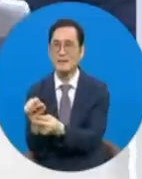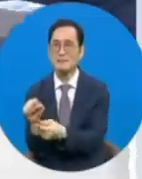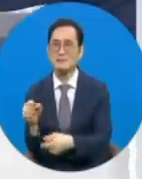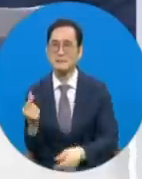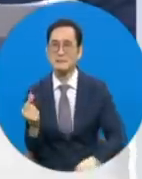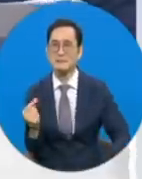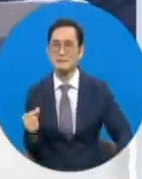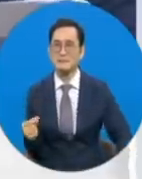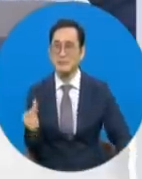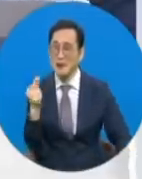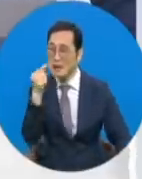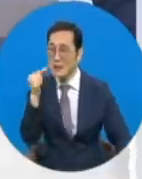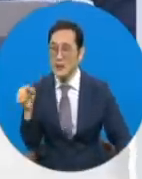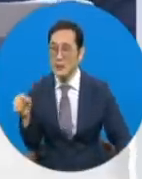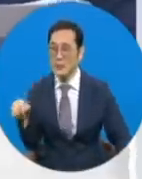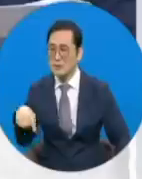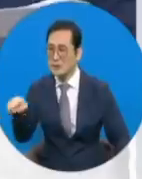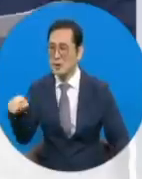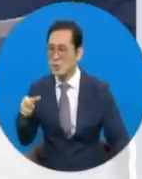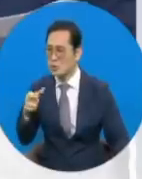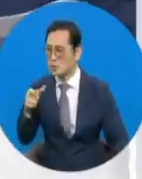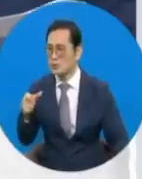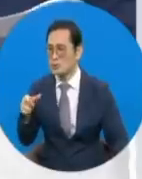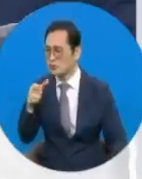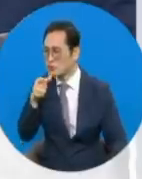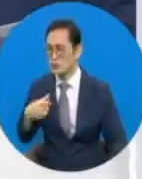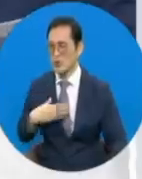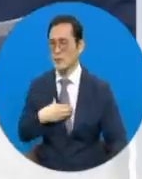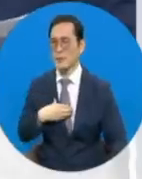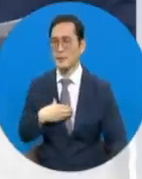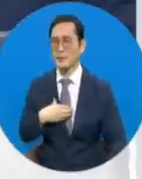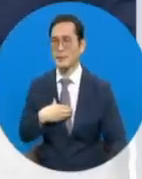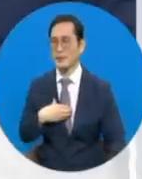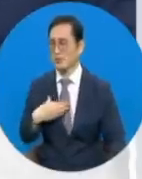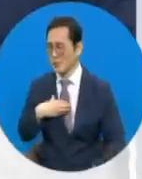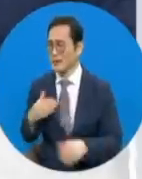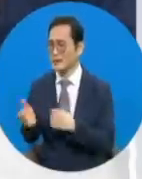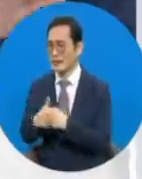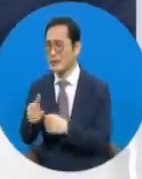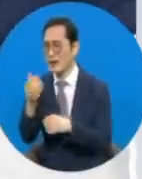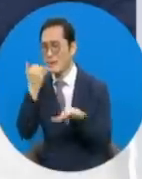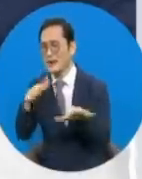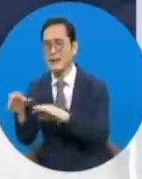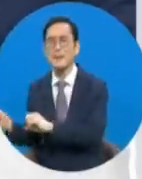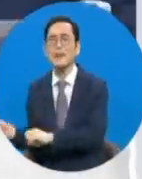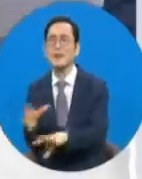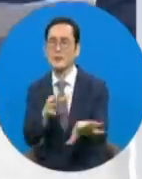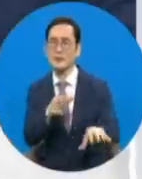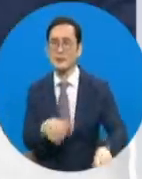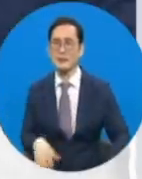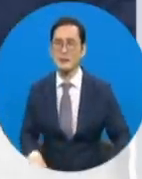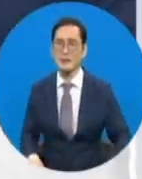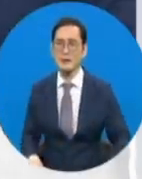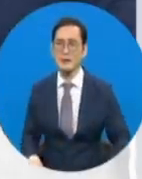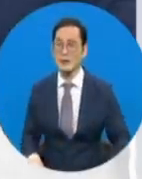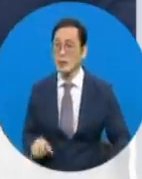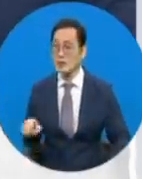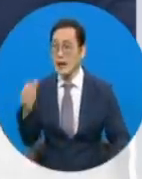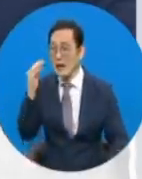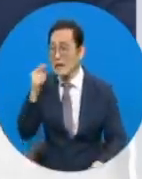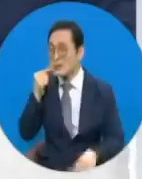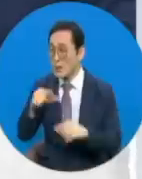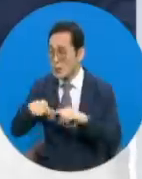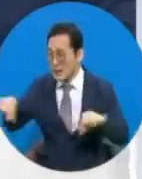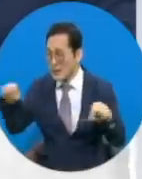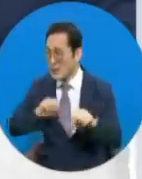얼마나 위험하면 일본이 희석을 위해서 태평양에 방류하려고 하겠습니까? 본인들 땅에 두면 본인 땅이 썩으니까 이걸